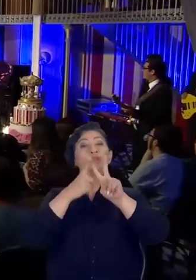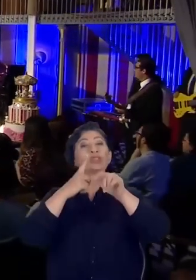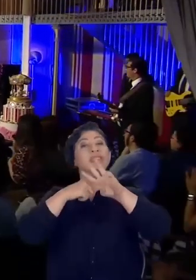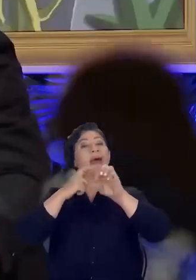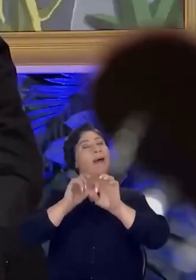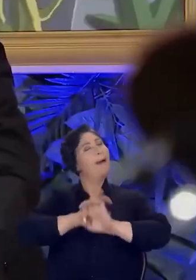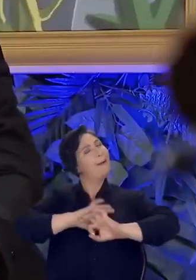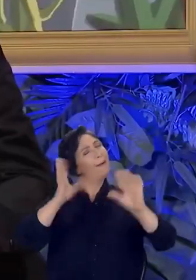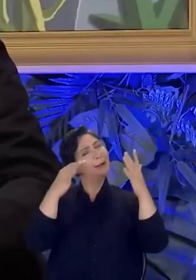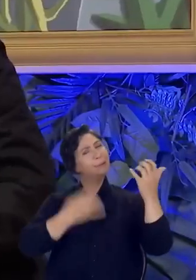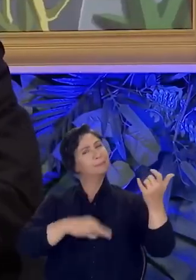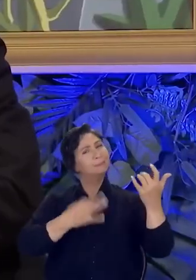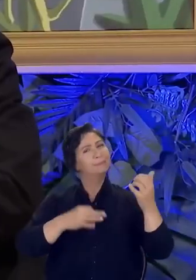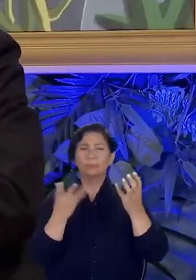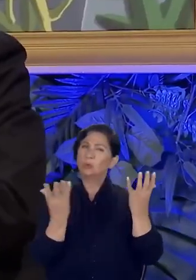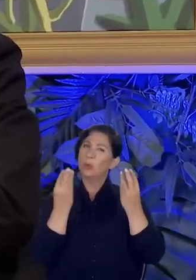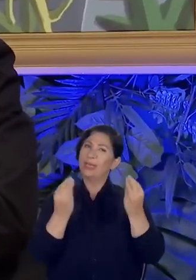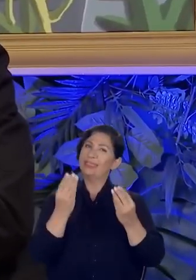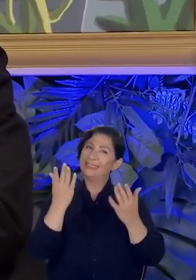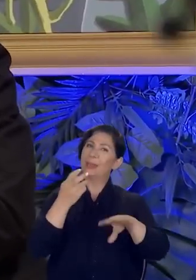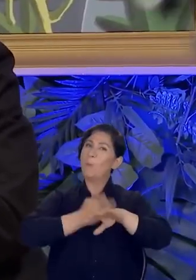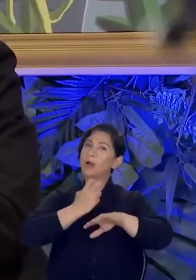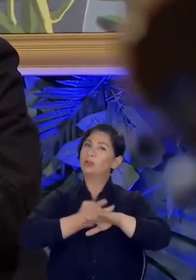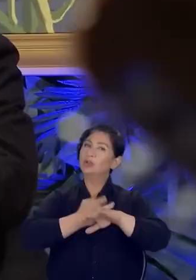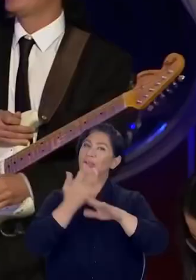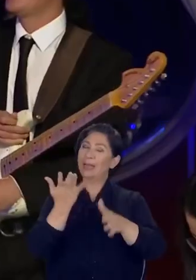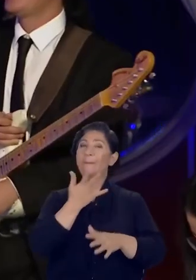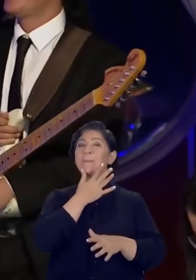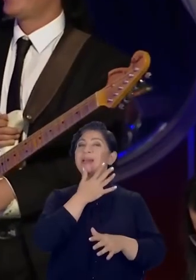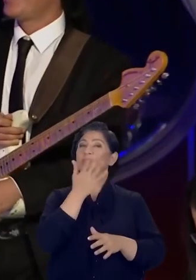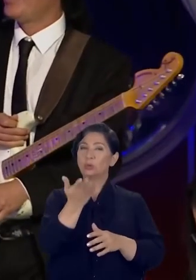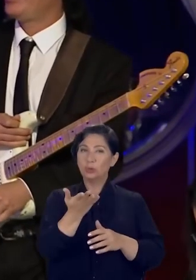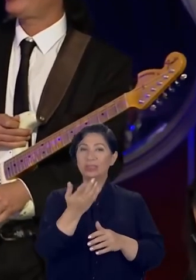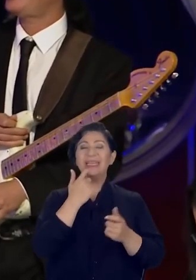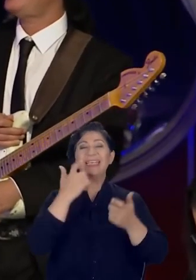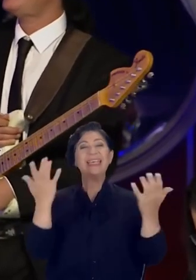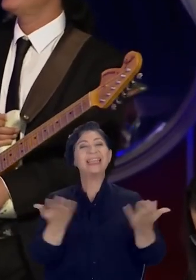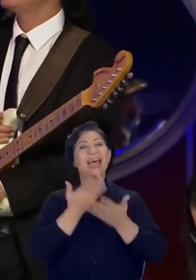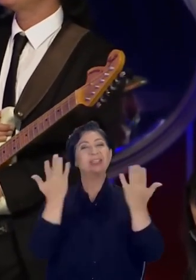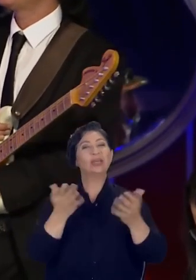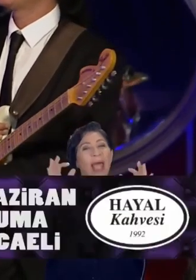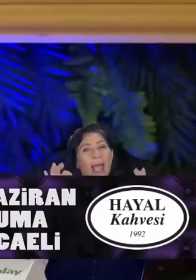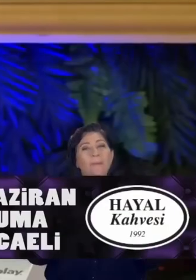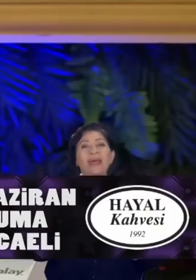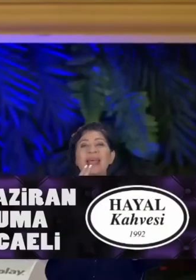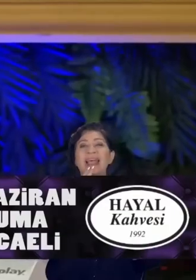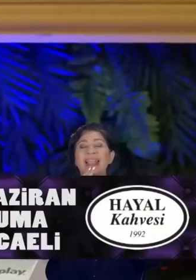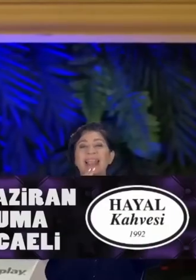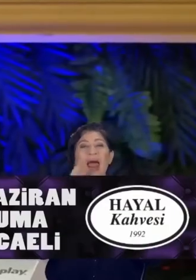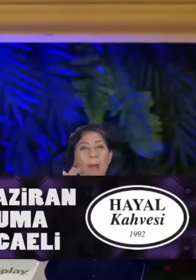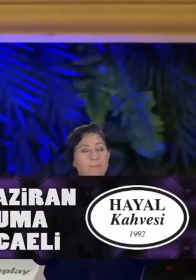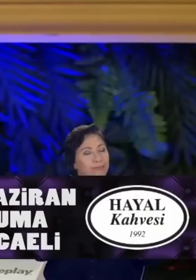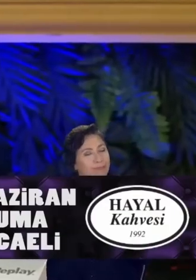Tuncer'cim, yine harikulade çaldınız. Çok iyisiniz maşallah. Biliyorsun yıllarca hep kadınlardan